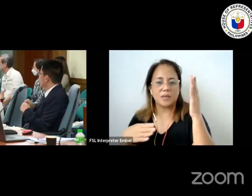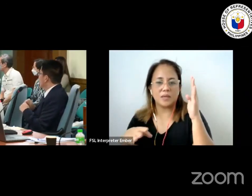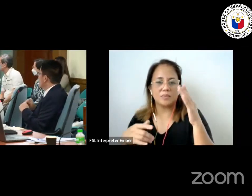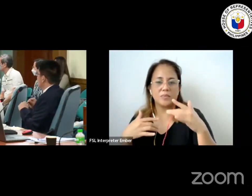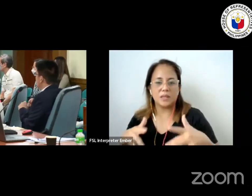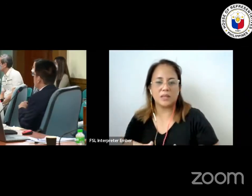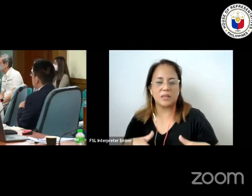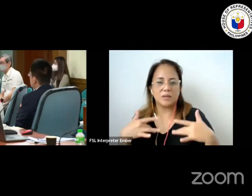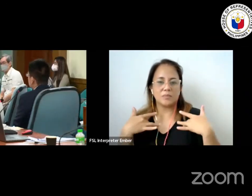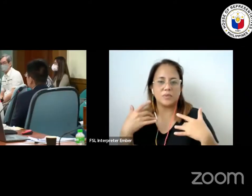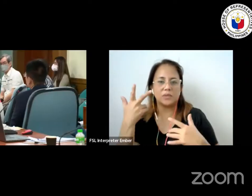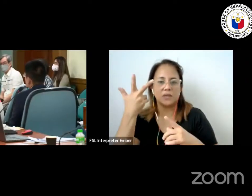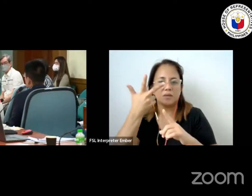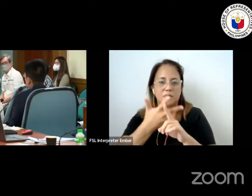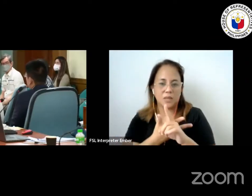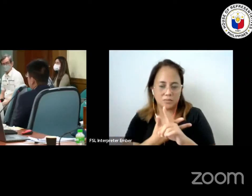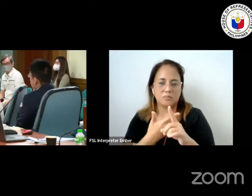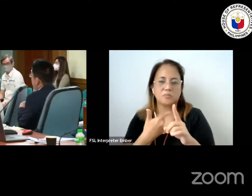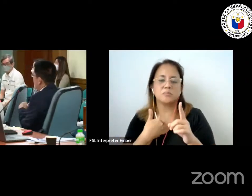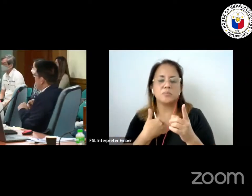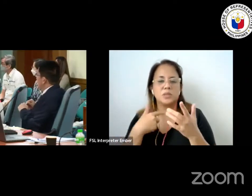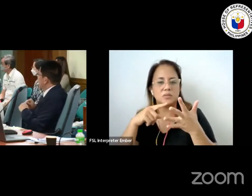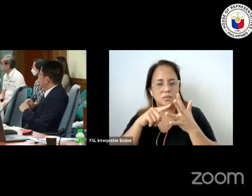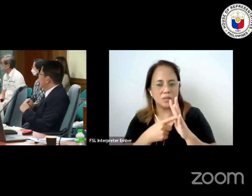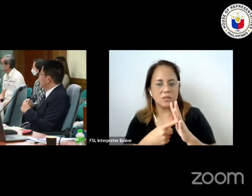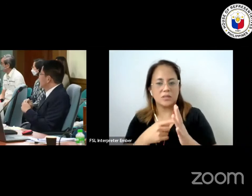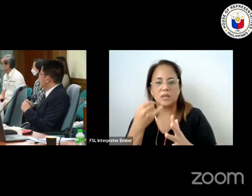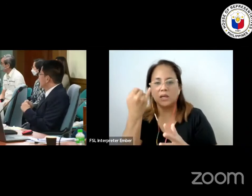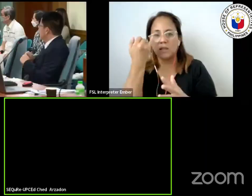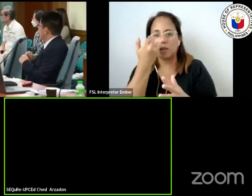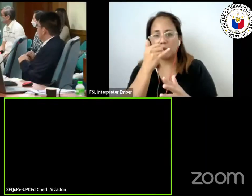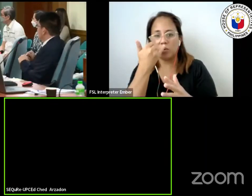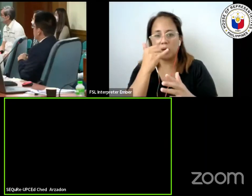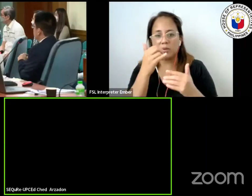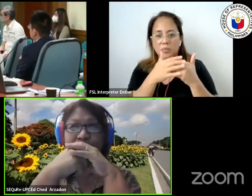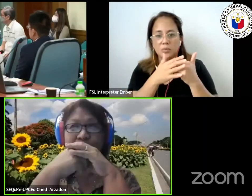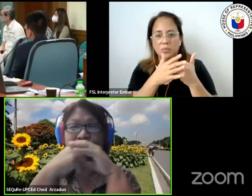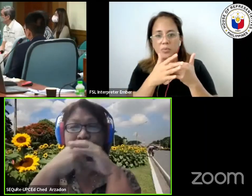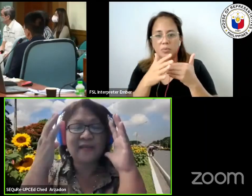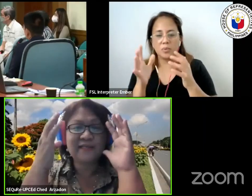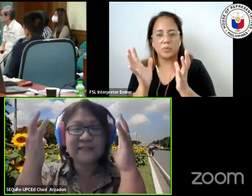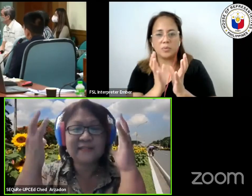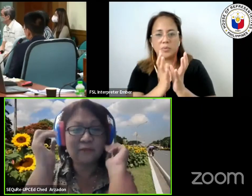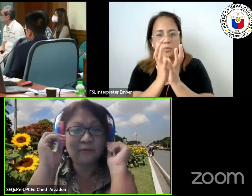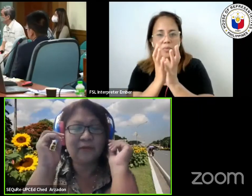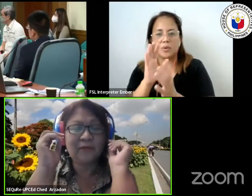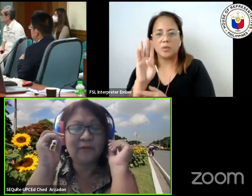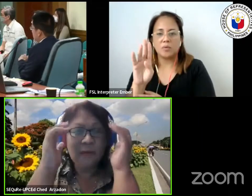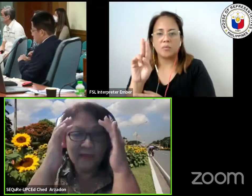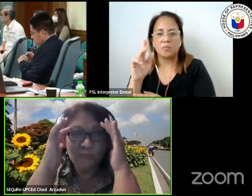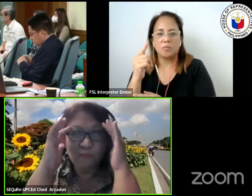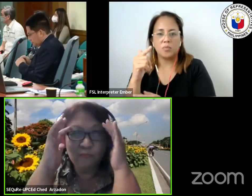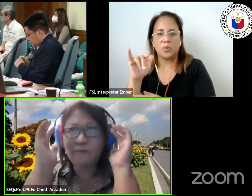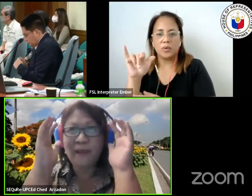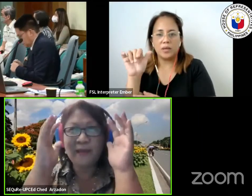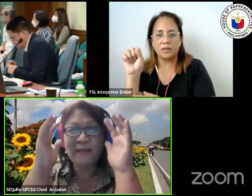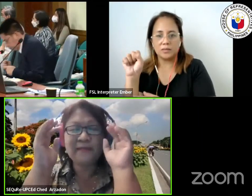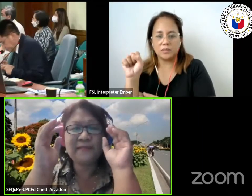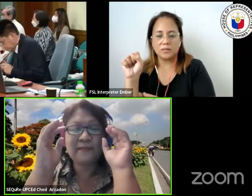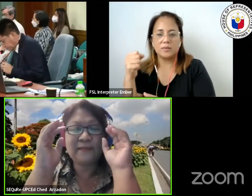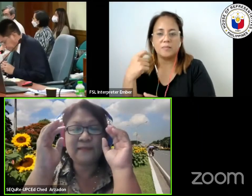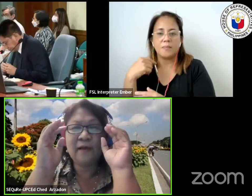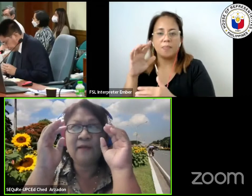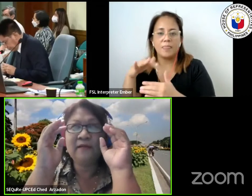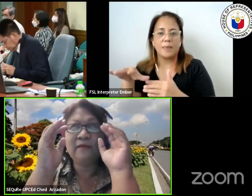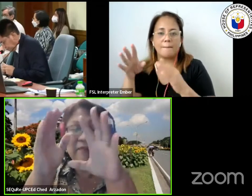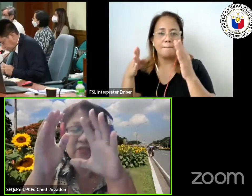doon ng tatlong buwan. Nagsimula sila sa Ilocano, pero yung isang community sa Bugyas, isang distrito to, at yung buong